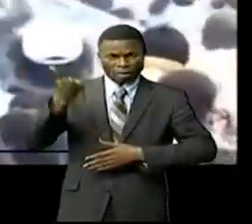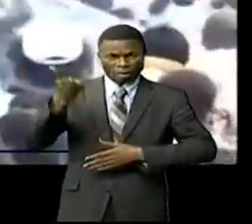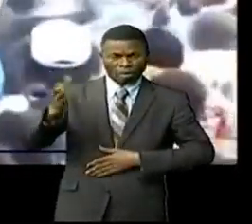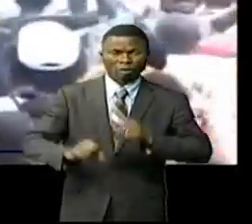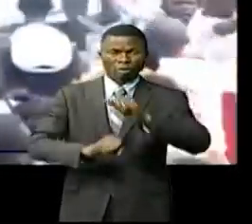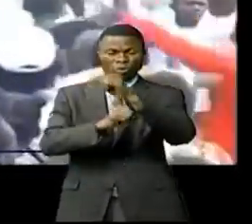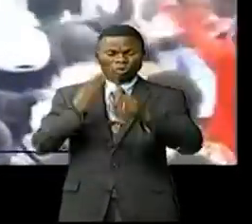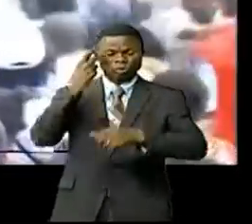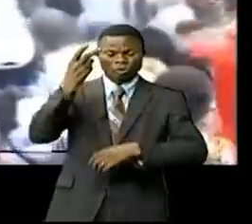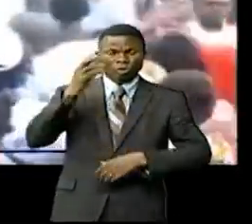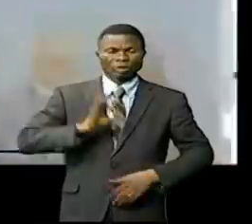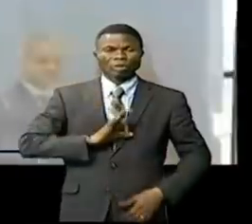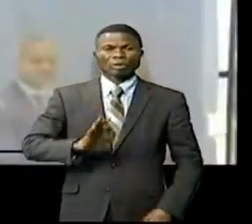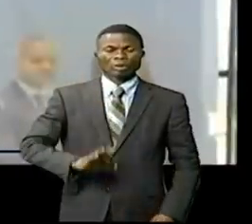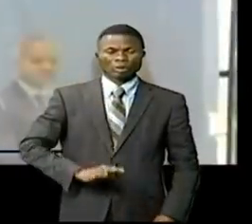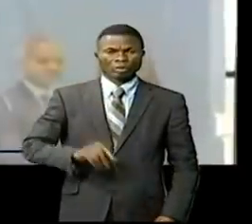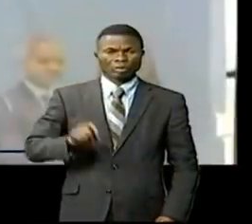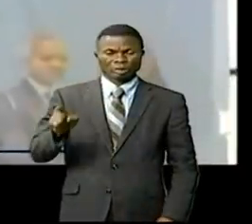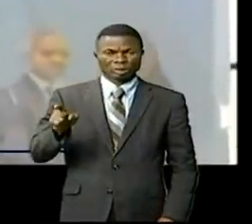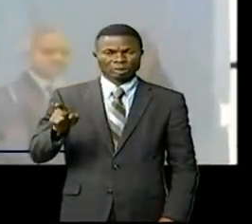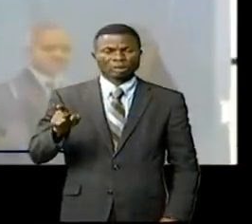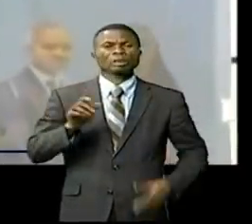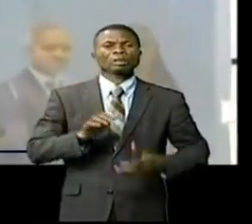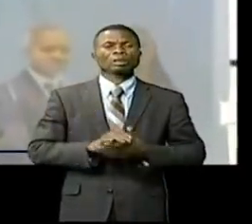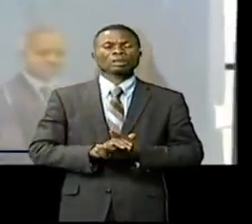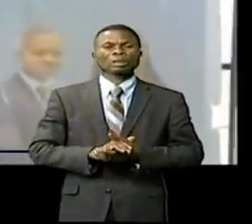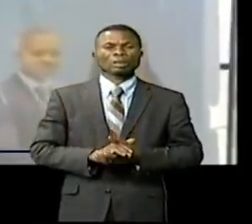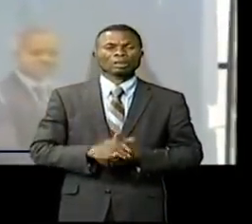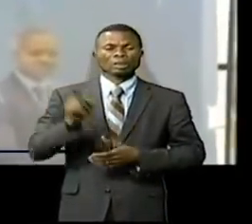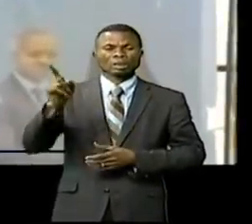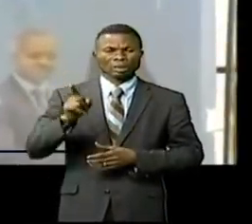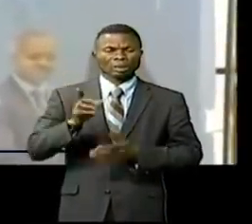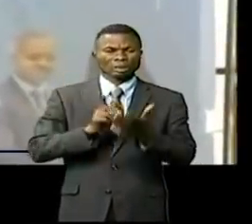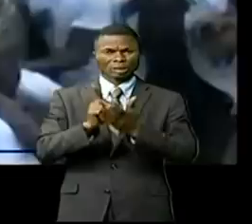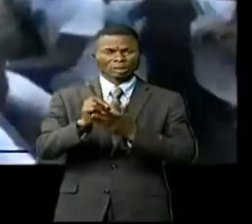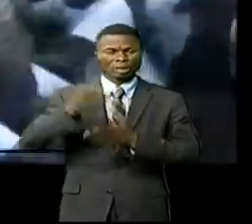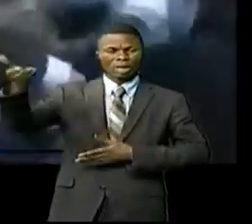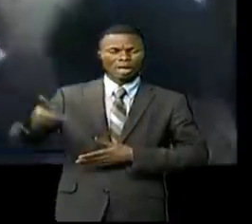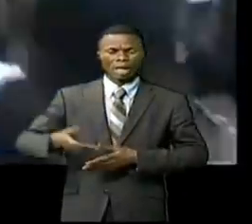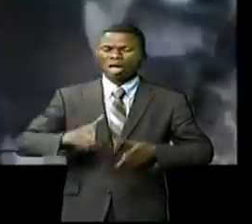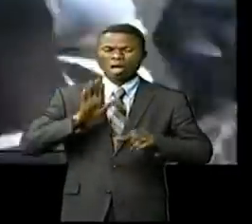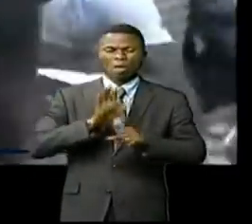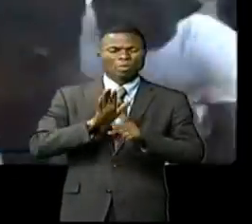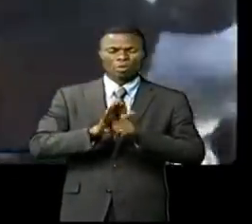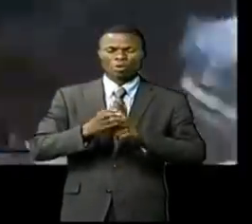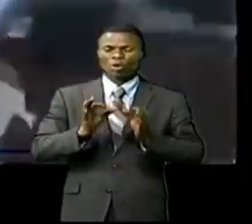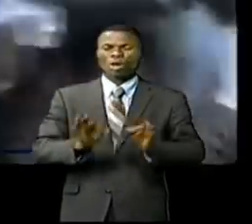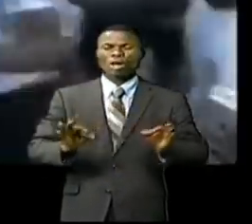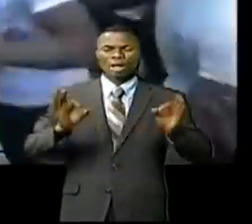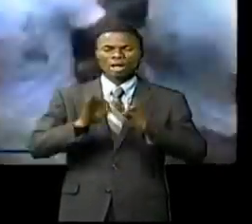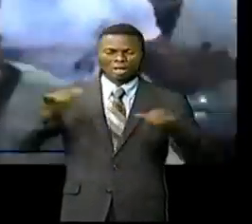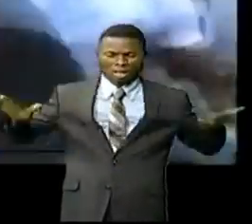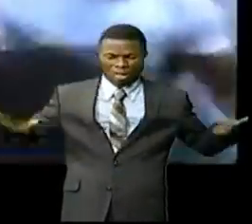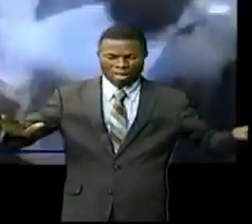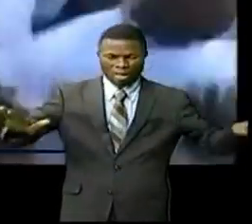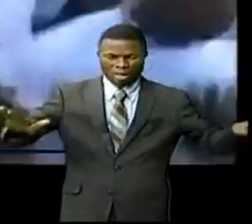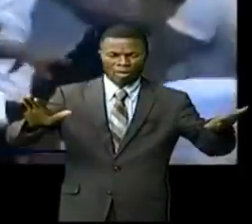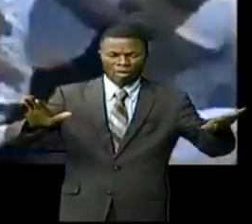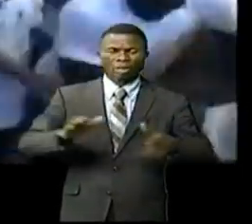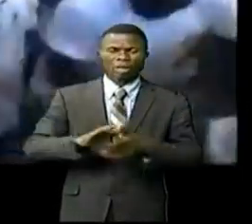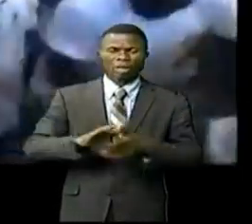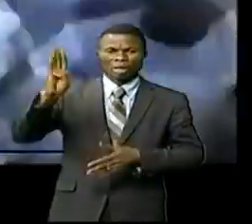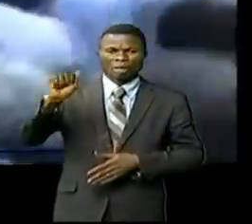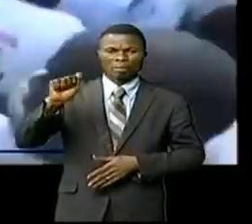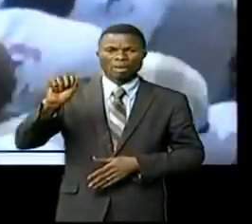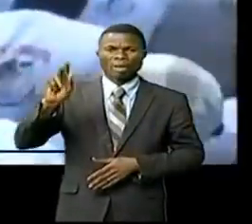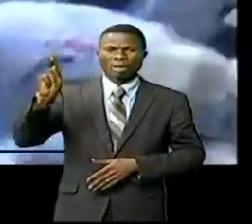vision du chef d'État. Félix Antoine Tshisekedi Tshilombo a eu droit à un accueil plus que chaleureux à l'aéroport international de Bangoka,